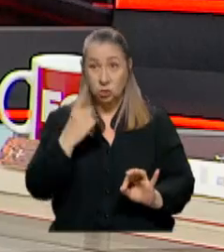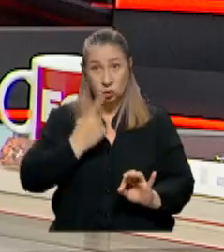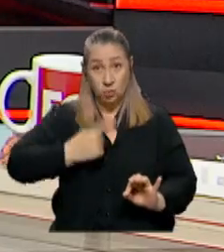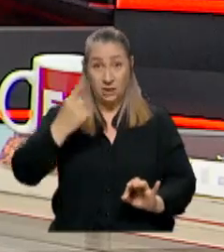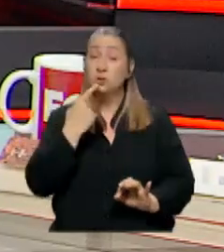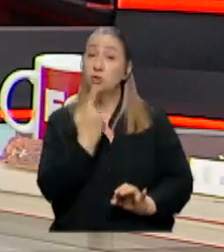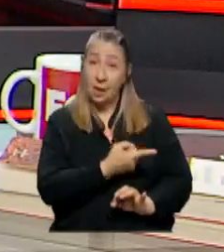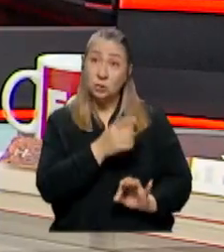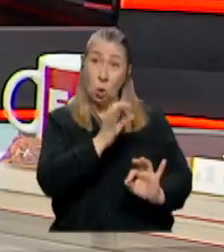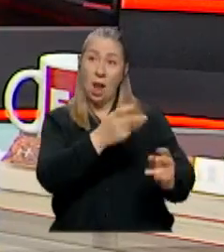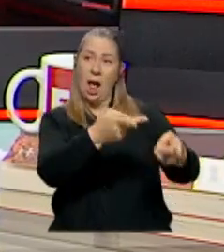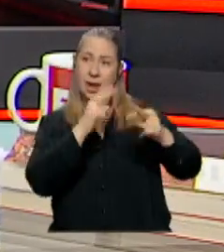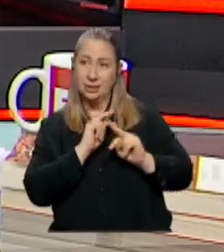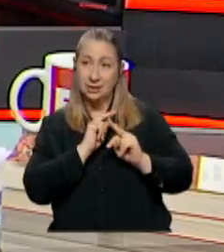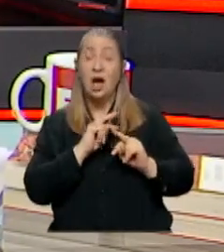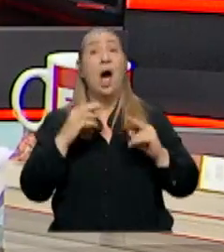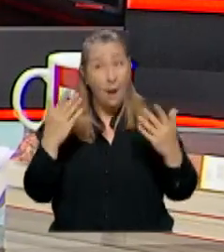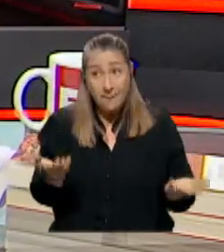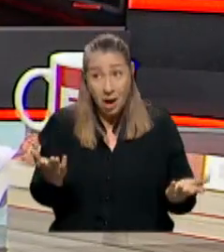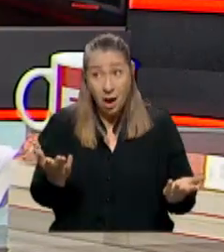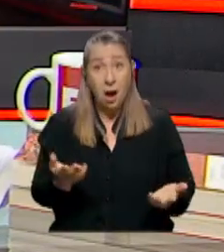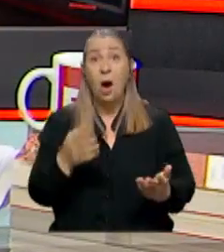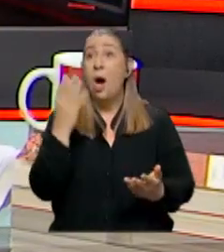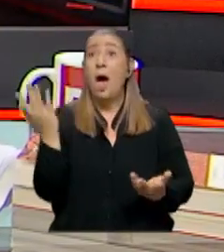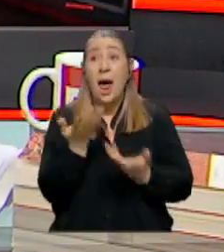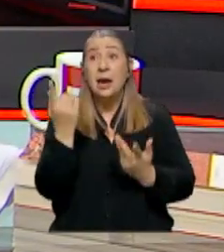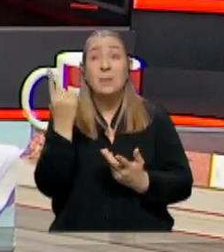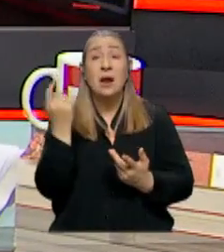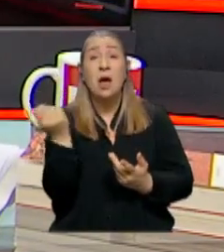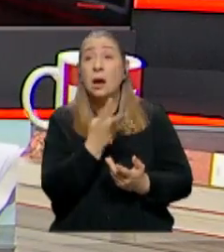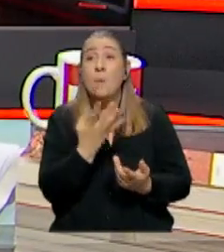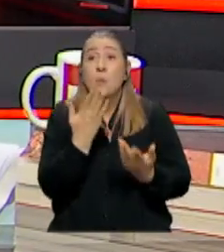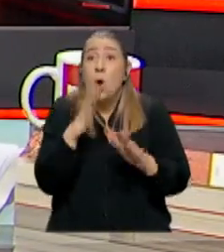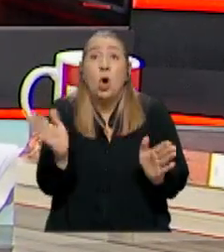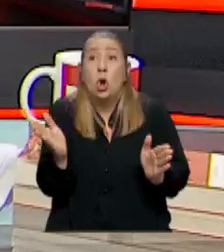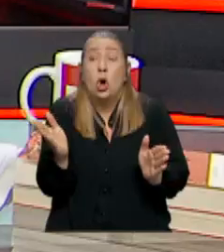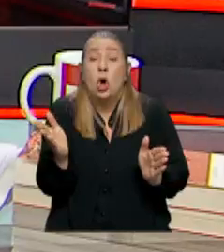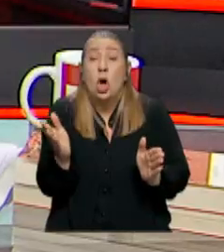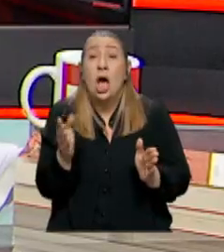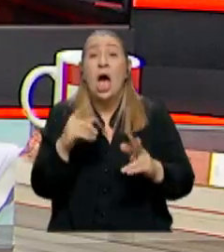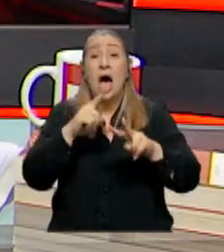Cumhurbaşkanı söylemiş, öyle aktardı. Fakat ortada herhangi bir rakam yok. Atalay bir rakam